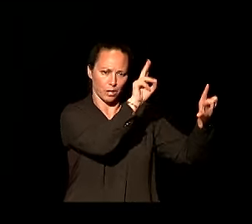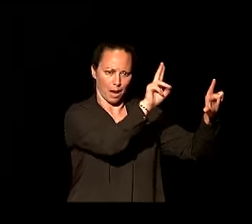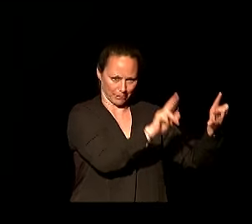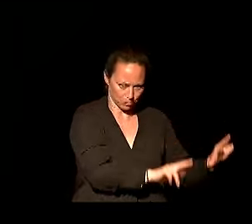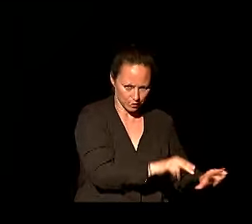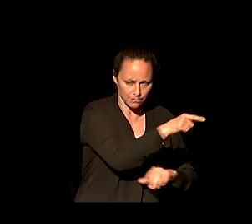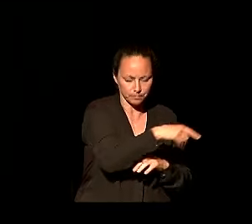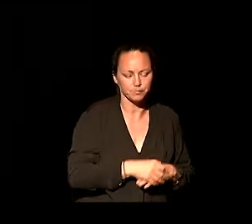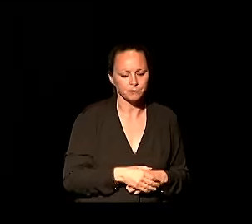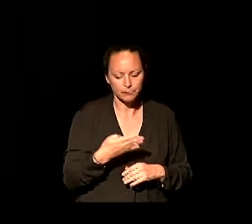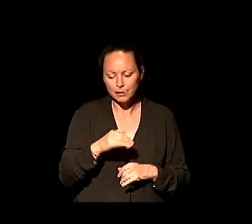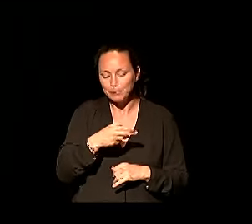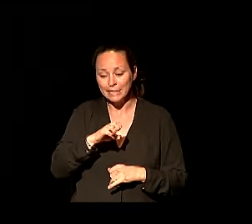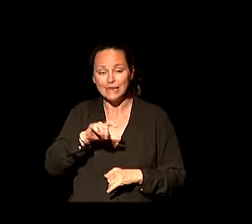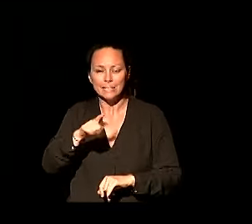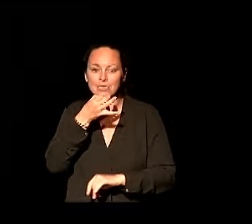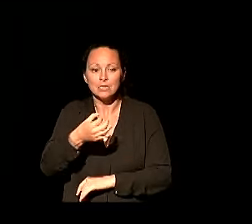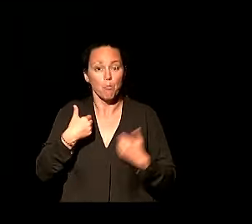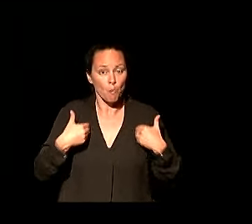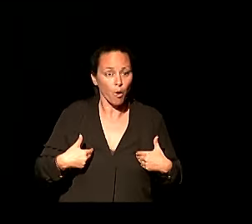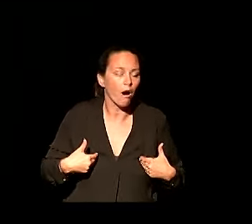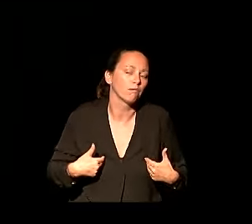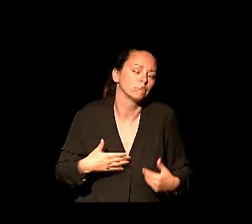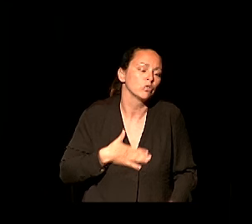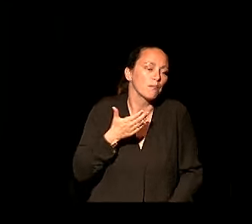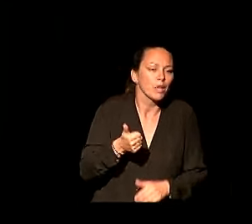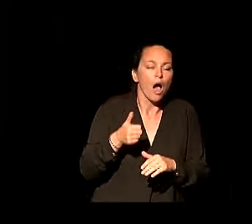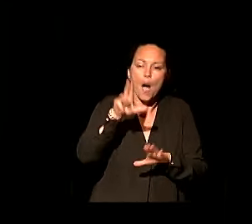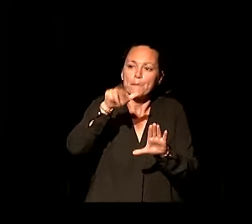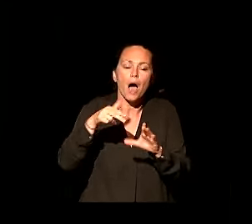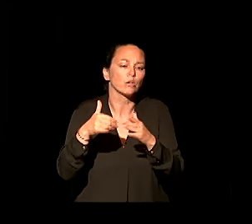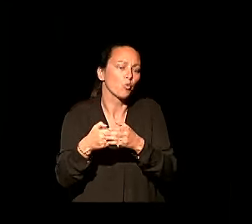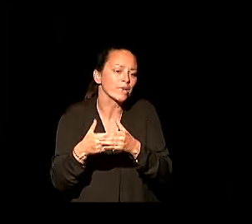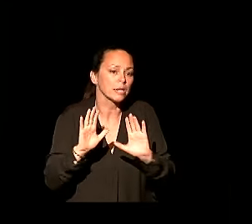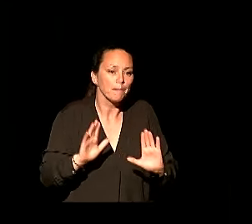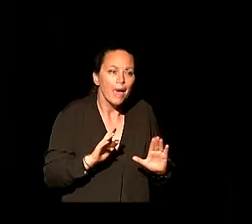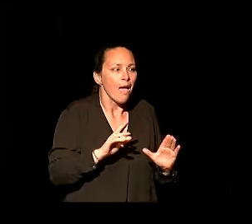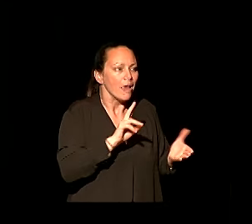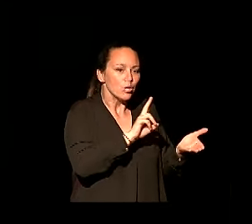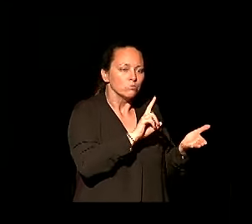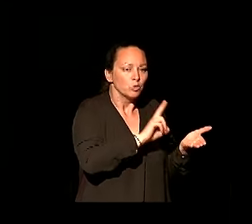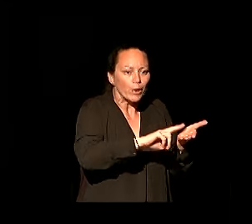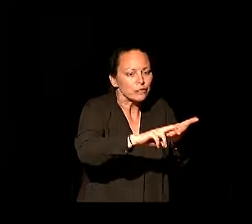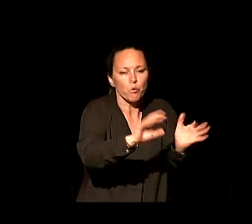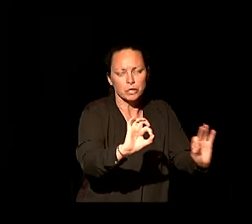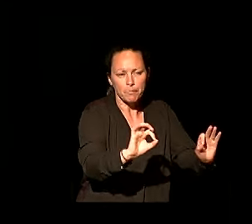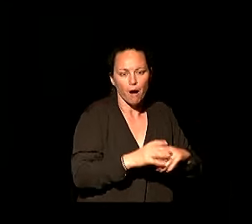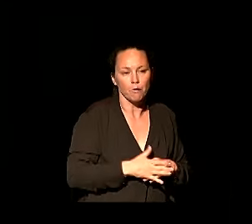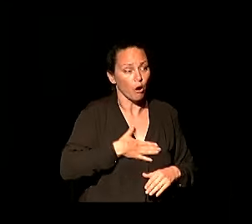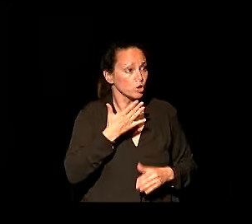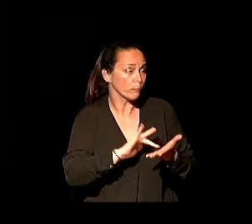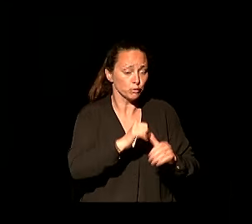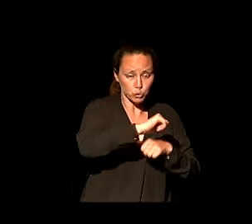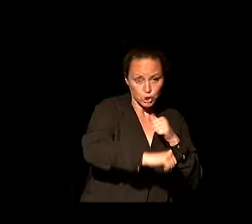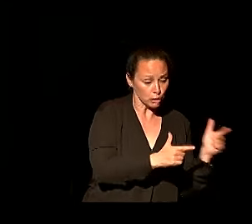Notamment, Minelli disait ceci: je suis un peintre du dimanche, mais je n'ai jamais été un collectionneur. Je crois que j'ai aimé tour à tour toutes les écoles.